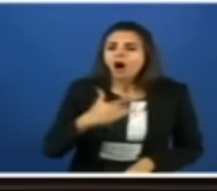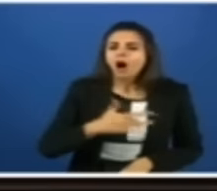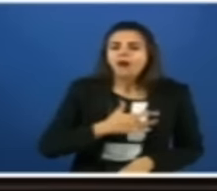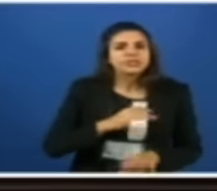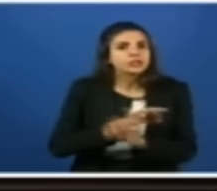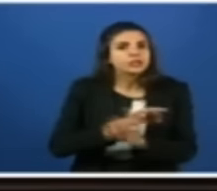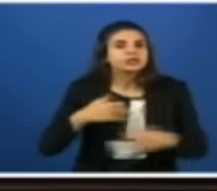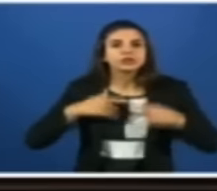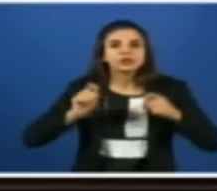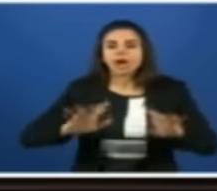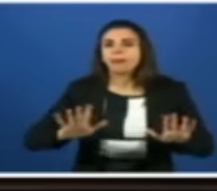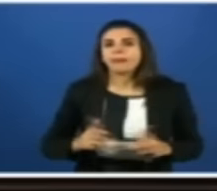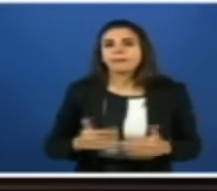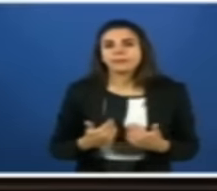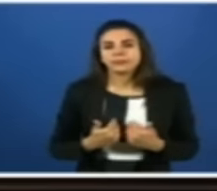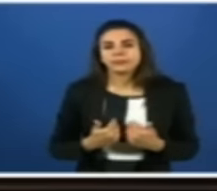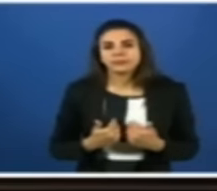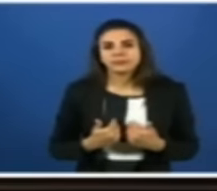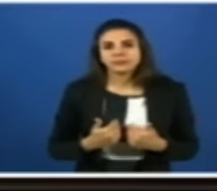kırpmadan yaparız.